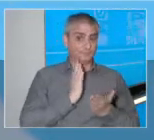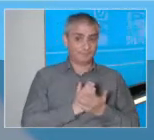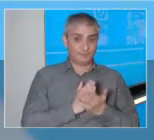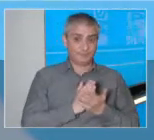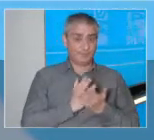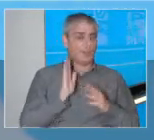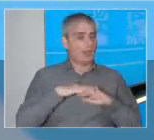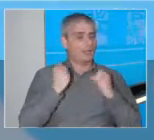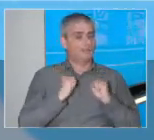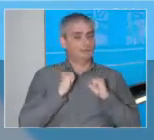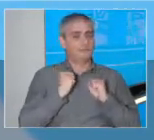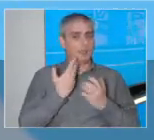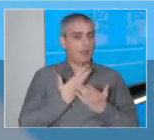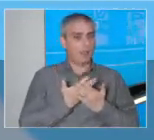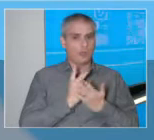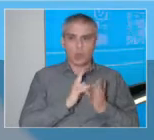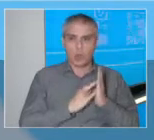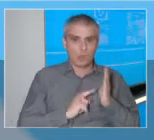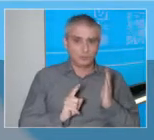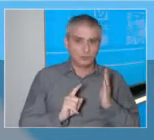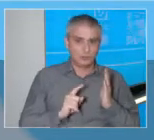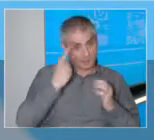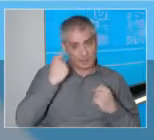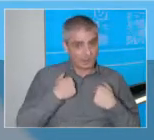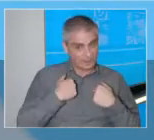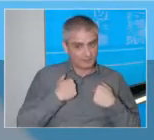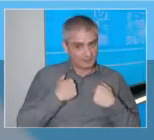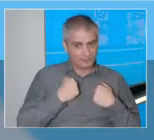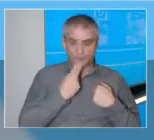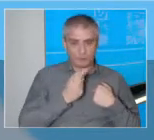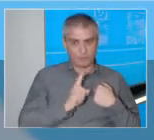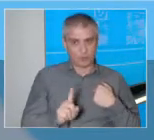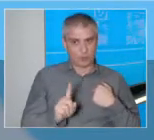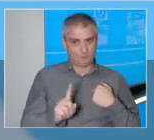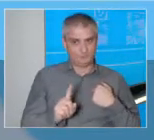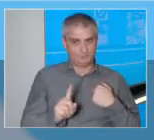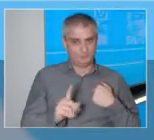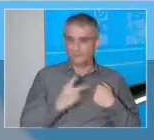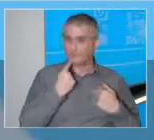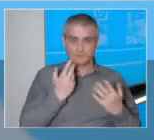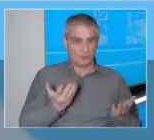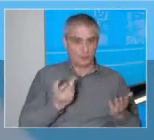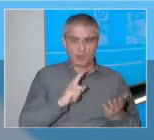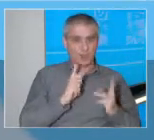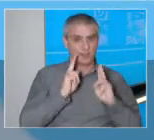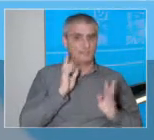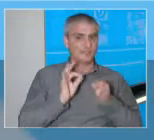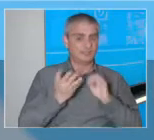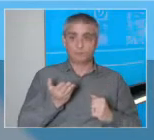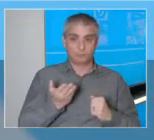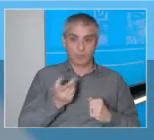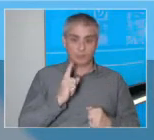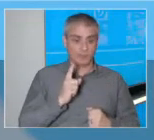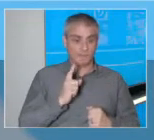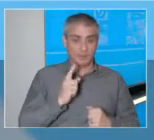ליתן פסק דין, על סמך ראיות בלתי חוקיות. לעניות אותי, התשובה המתבקשת היא לא. זאת אומרת שאתה לא תפסיק את המשפט,